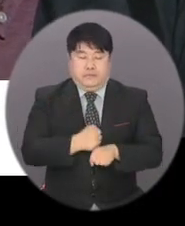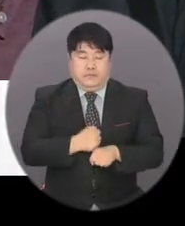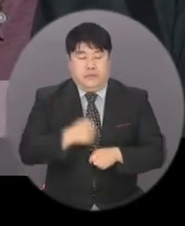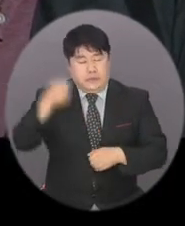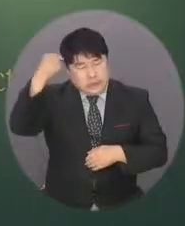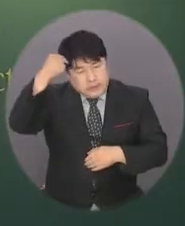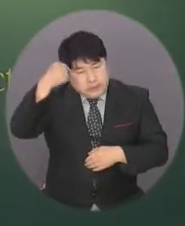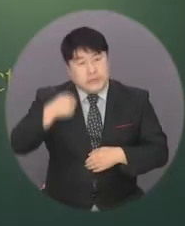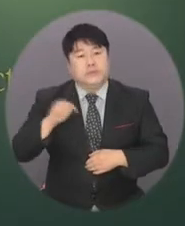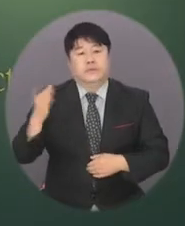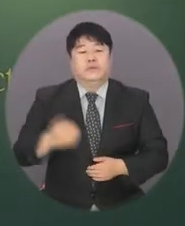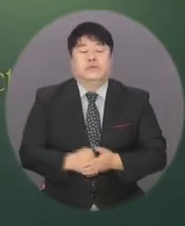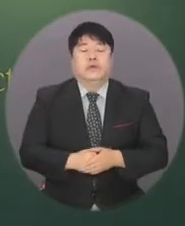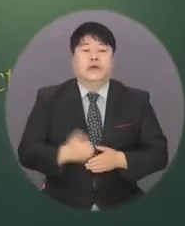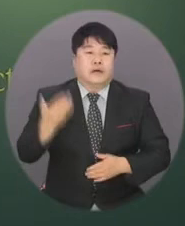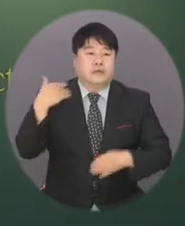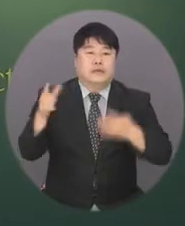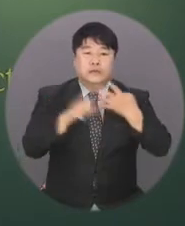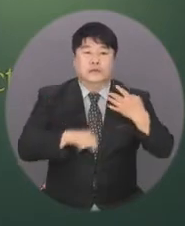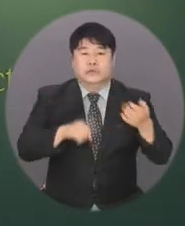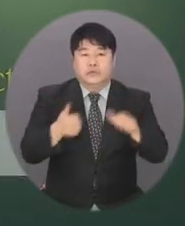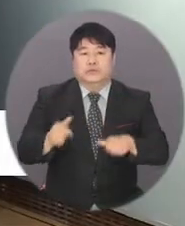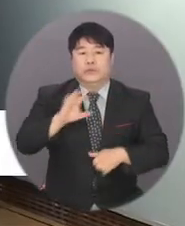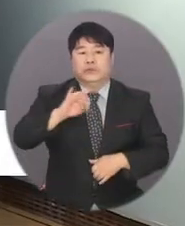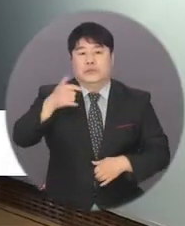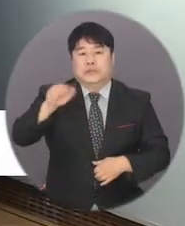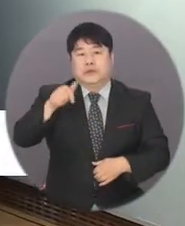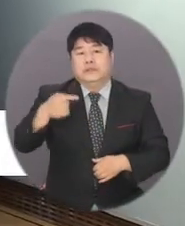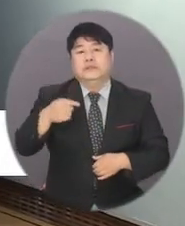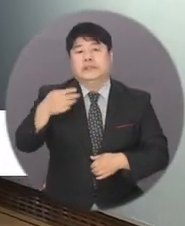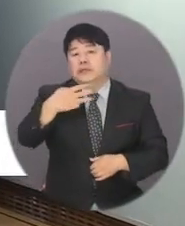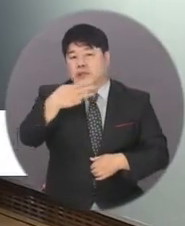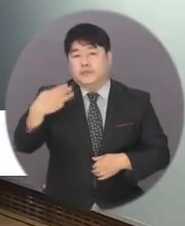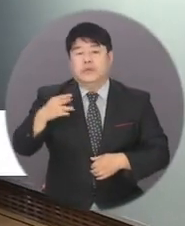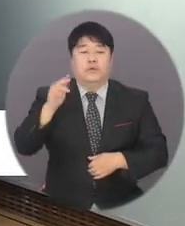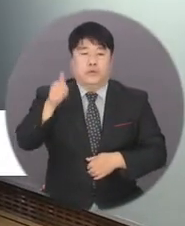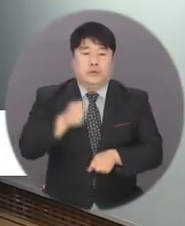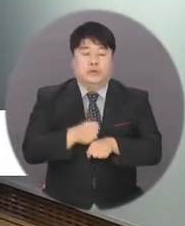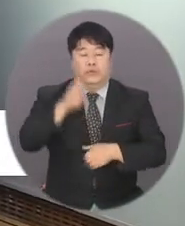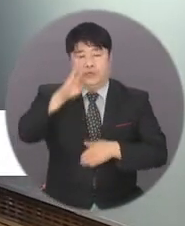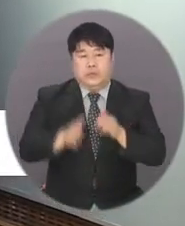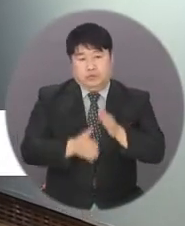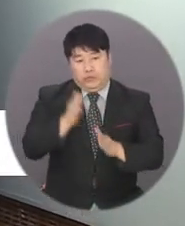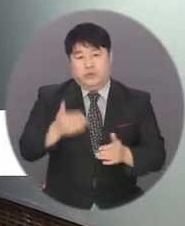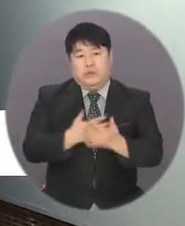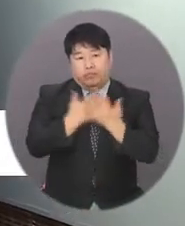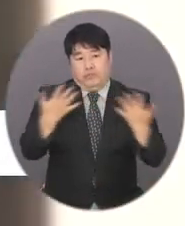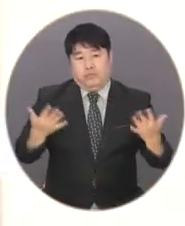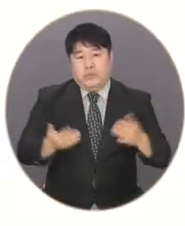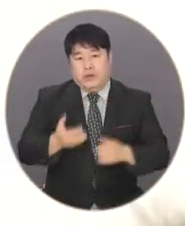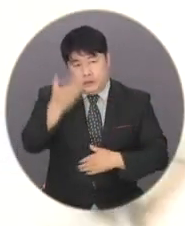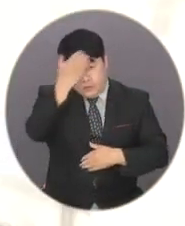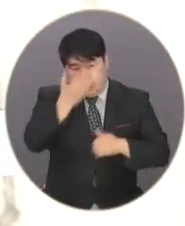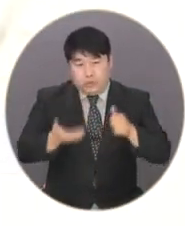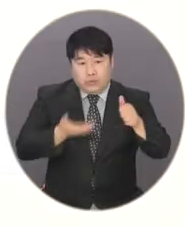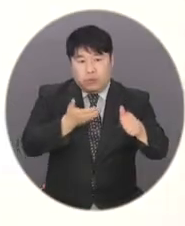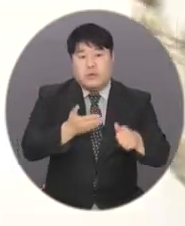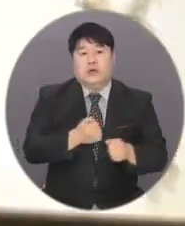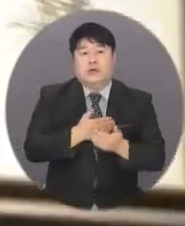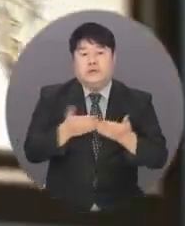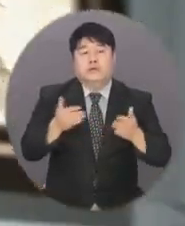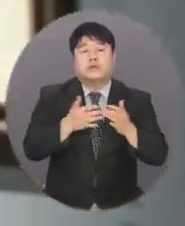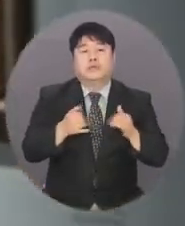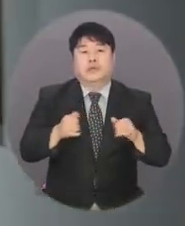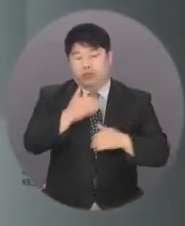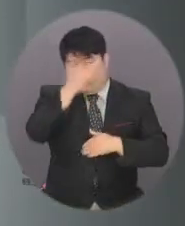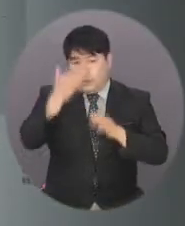깨달게 됐어요. 지난 4월 고 이건희 삼성 회장이 광주 시립미술관에 기증한 작품들인데 관람객들은